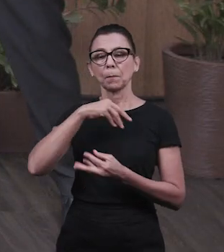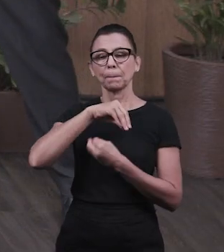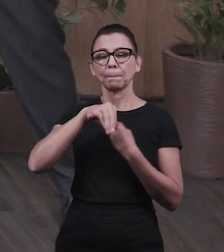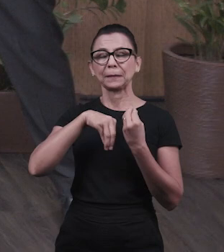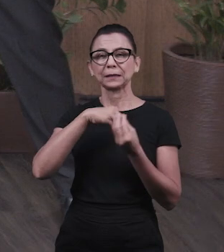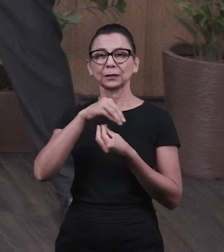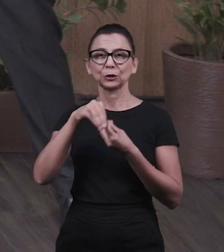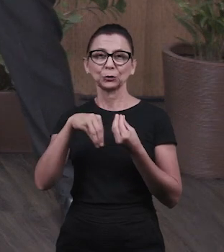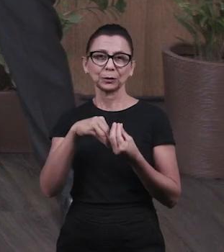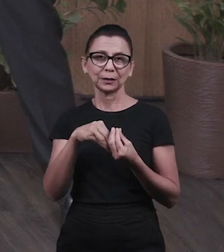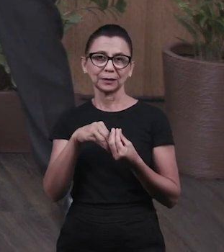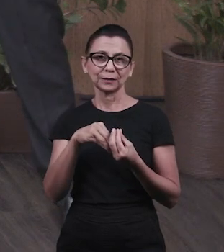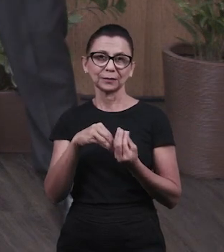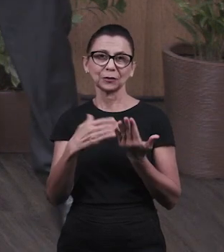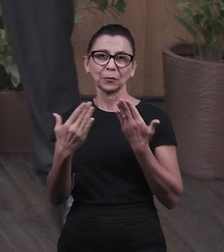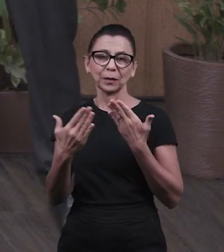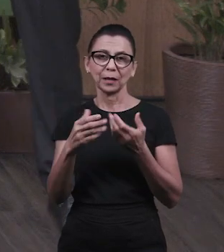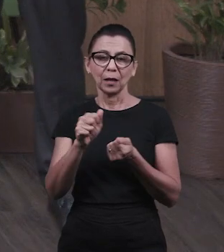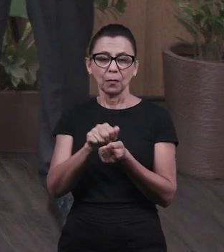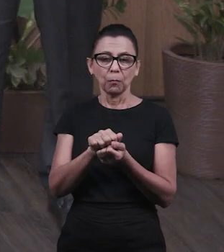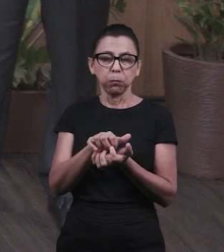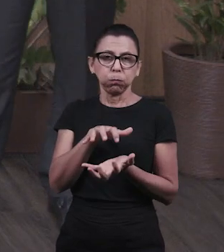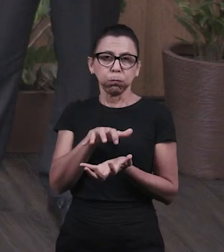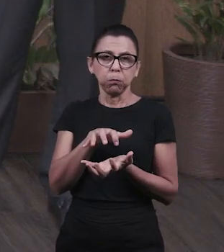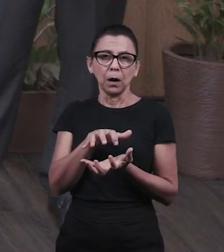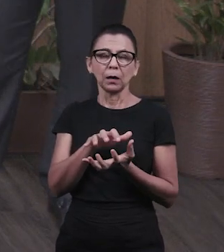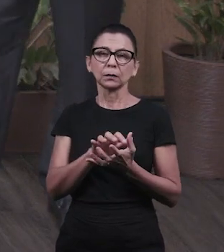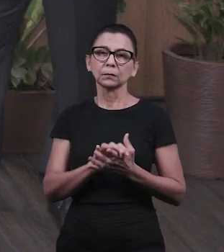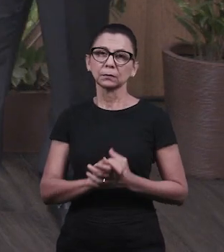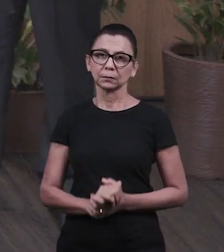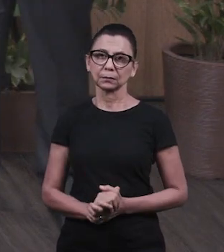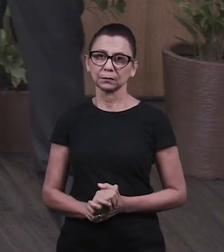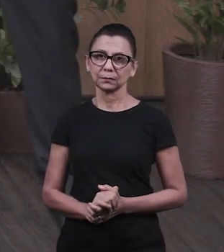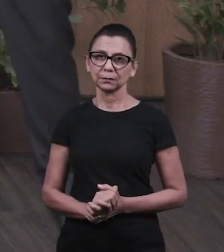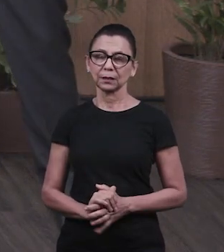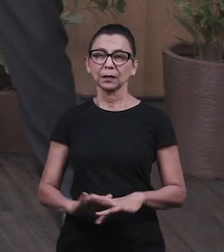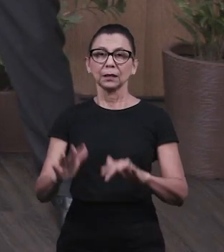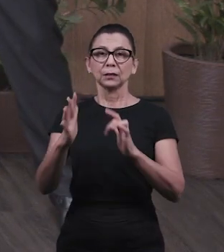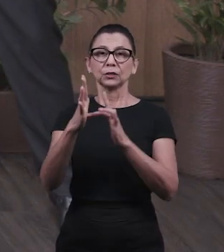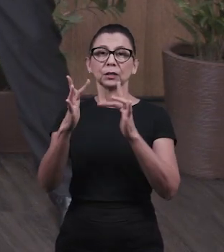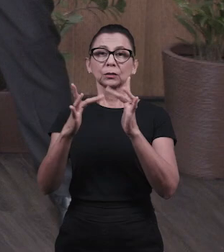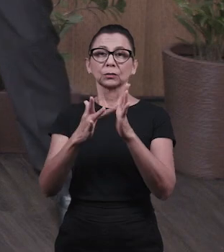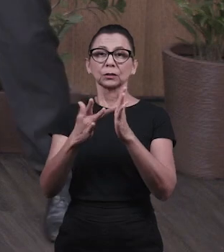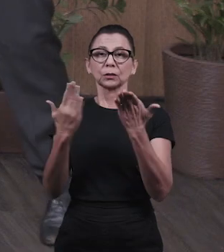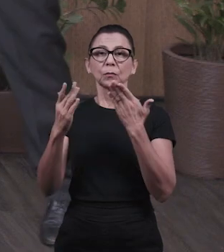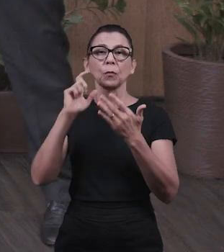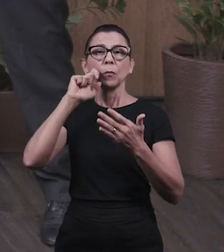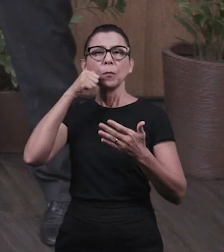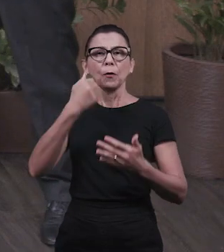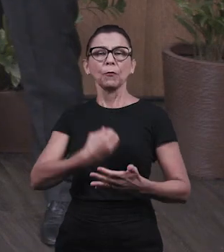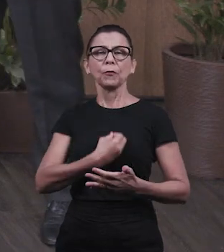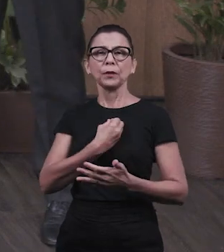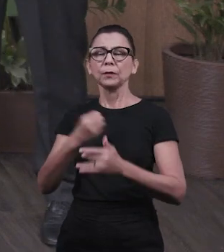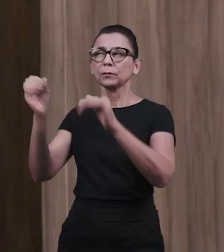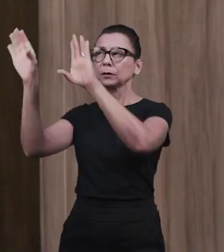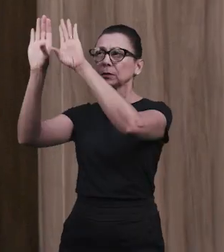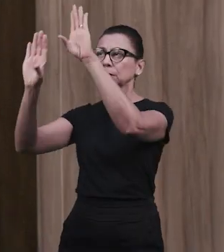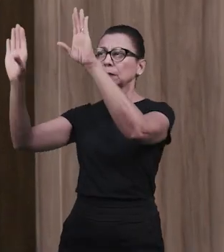живой хлеб, который сошел с небес. Иисус есть центр спасения человека. И